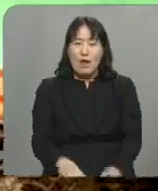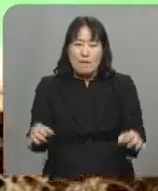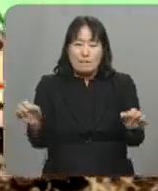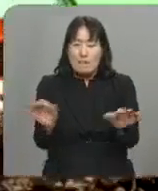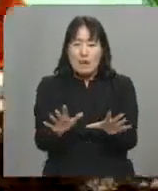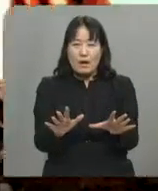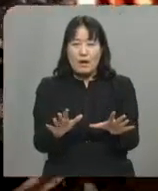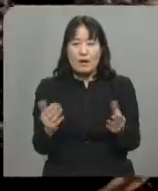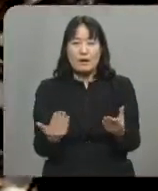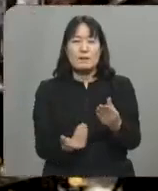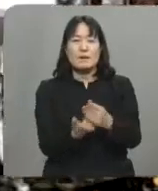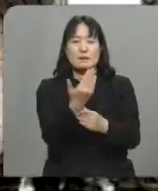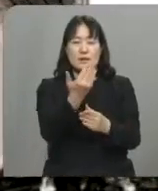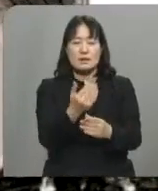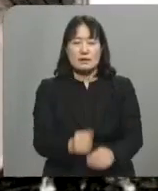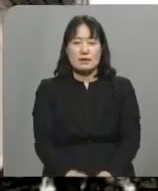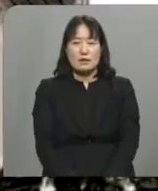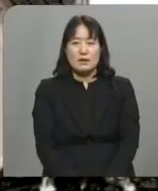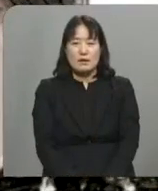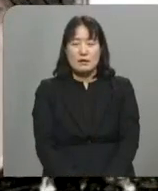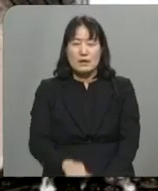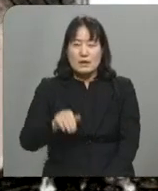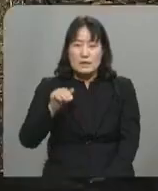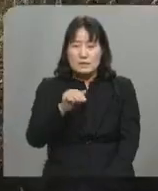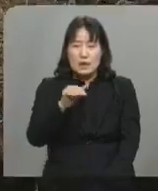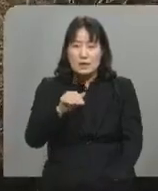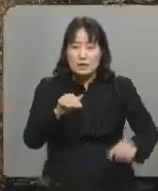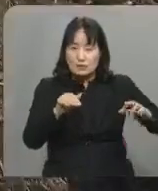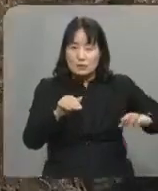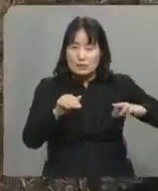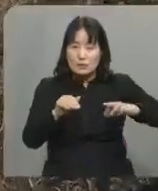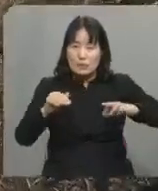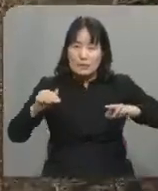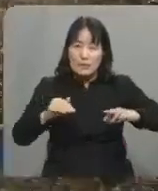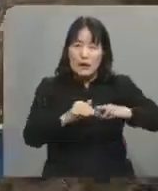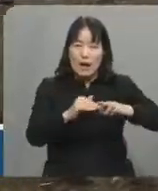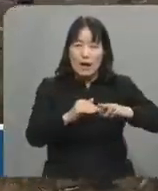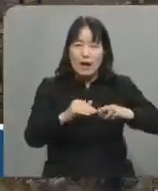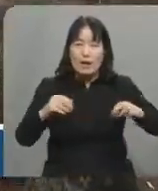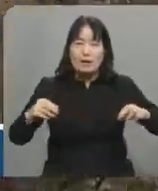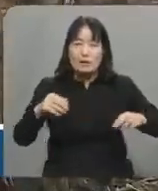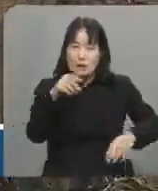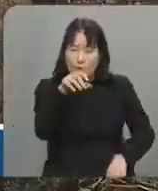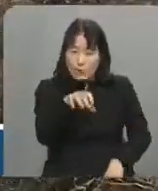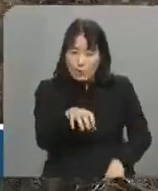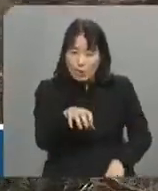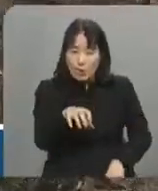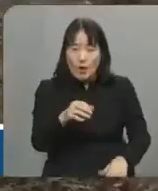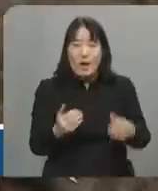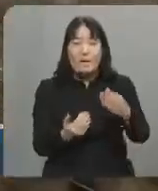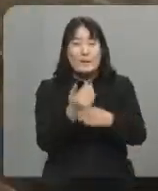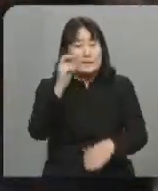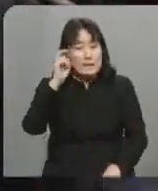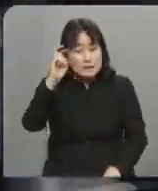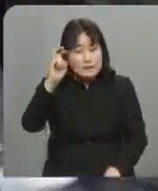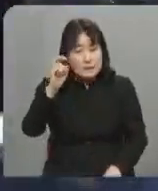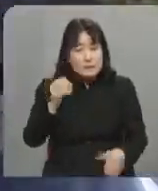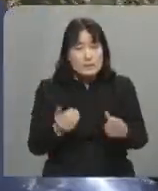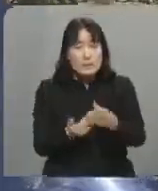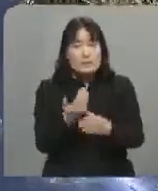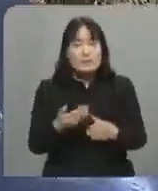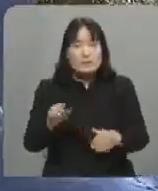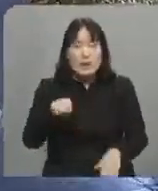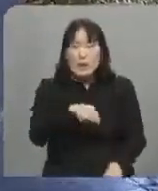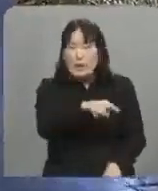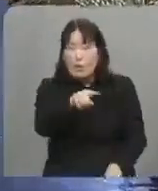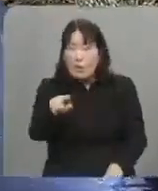눈 깜짝할 사이였습니다. 차량과 트랙터가 부딪힌 사고 현장입니다. 발생한 지 20여일이 지났는데도 보이는